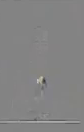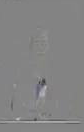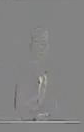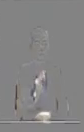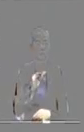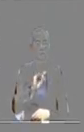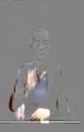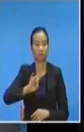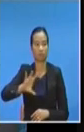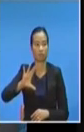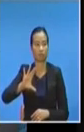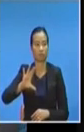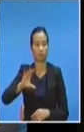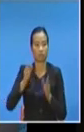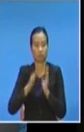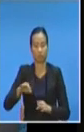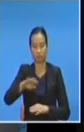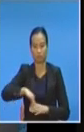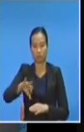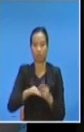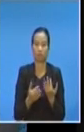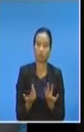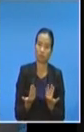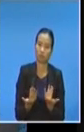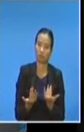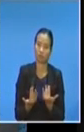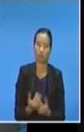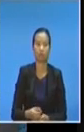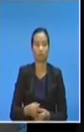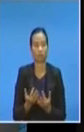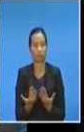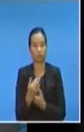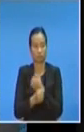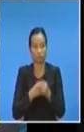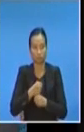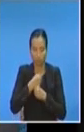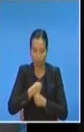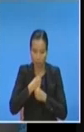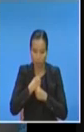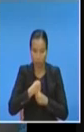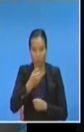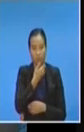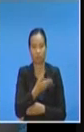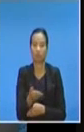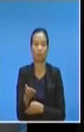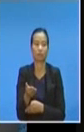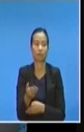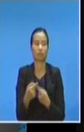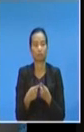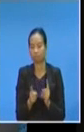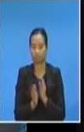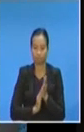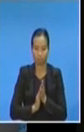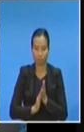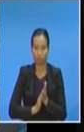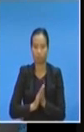นก็เช้าชามเย็นชามรอไปเรื่อยๆรอความแก่ไปเรื่อยๆนะครับไม่มีความการกระตือรือร้